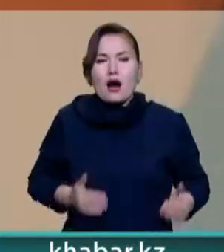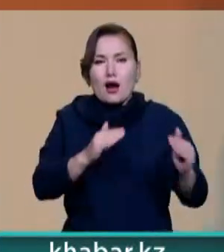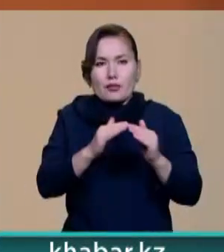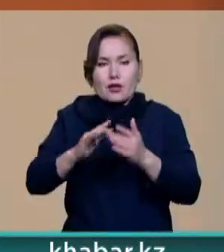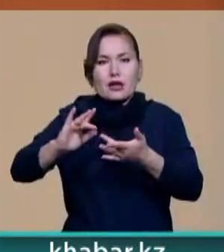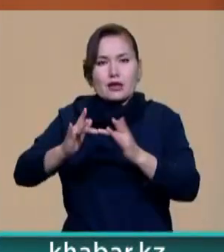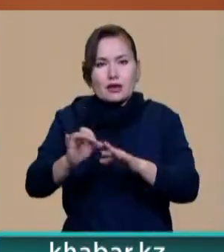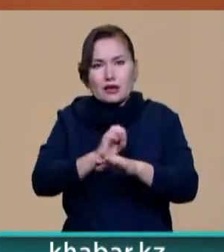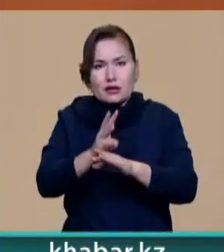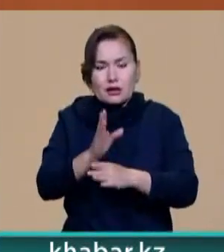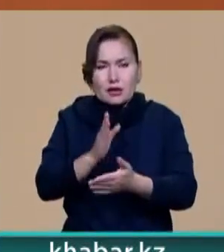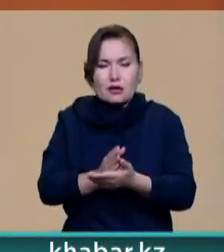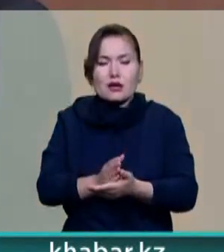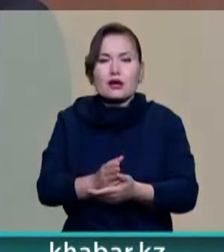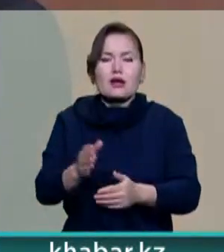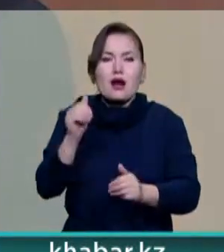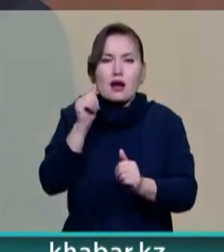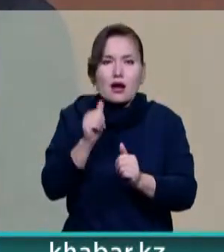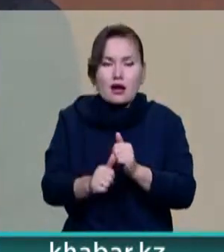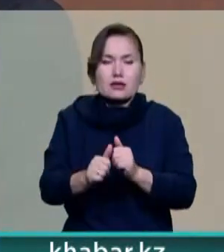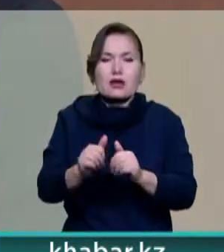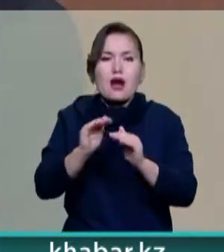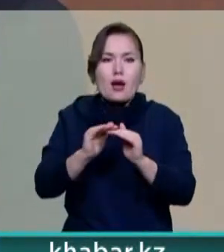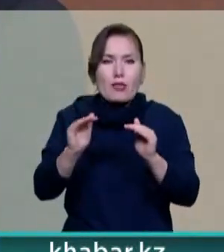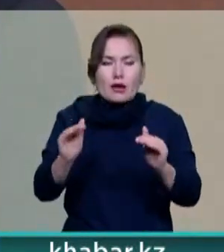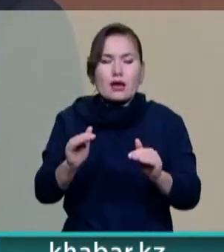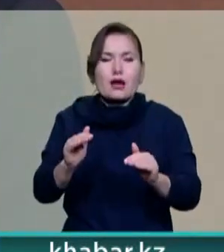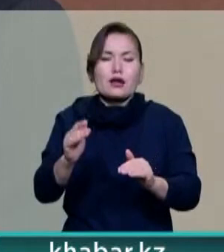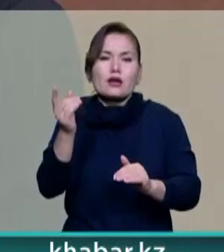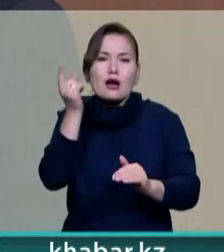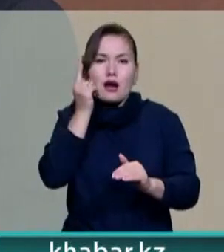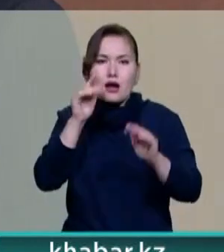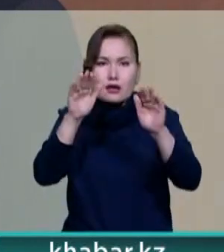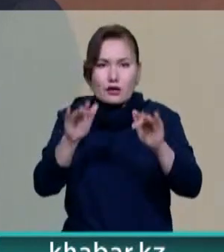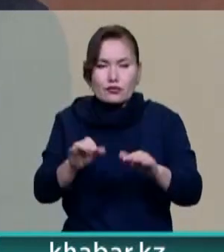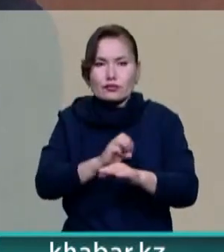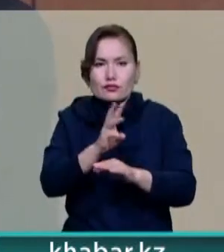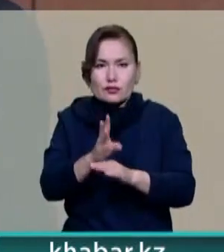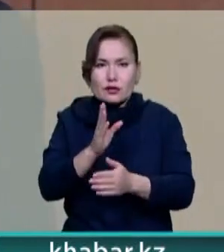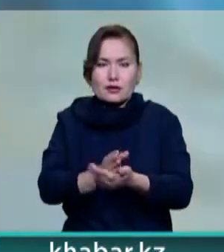жасалынған. Оларға қолдарына ноутбук, яғни компьютерлер берілген, интернет толығымен жұмыс істелінеді.